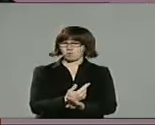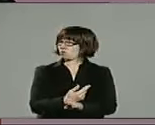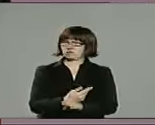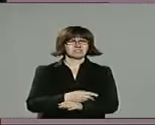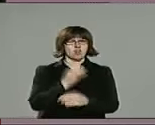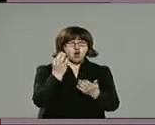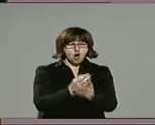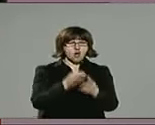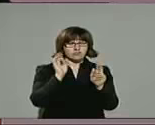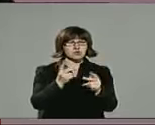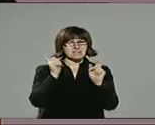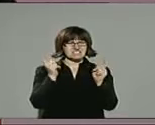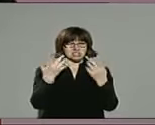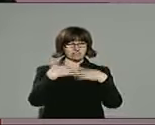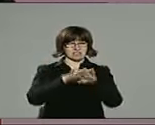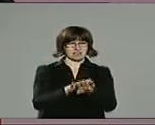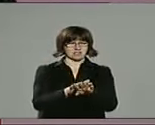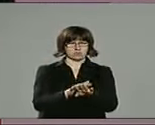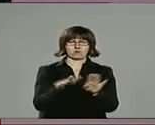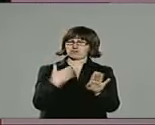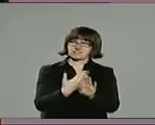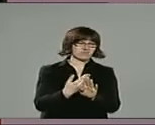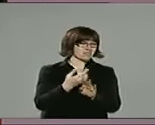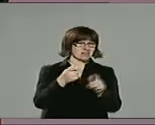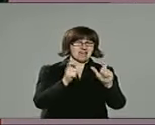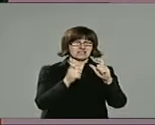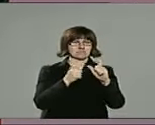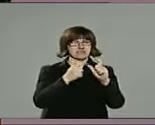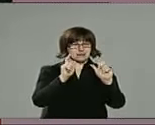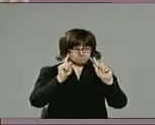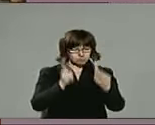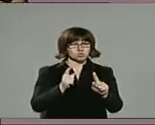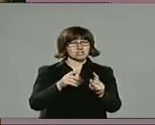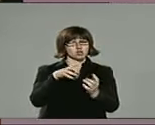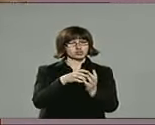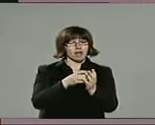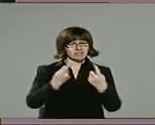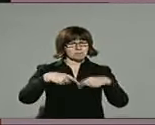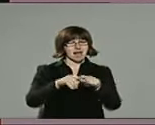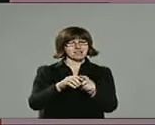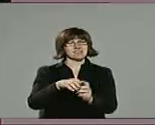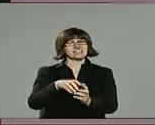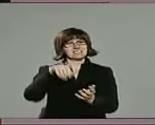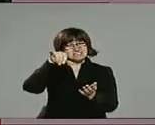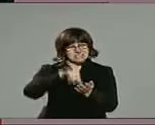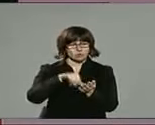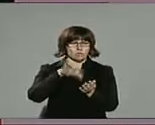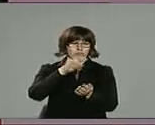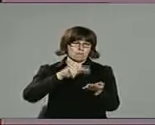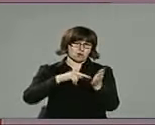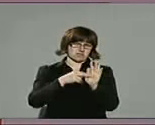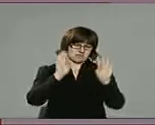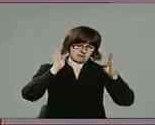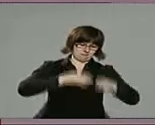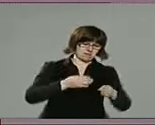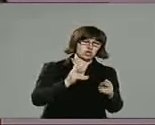gesellschaftlichen Integration. Und deshalb muss die SPD wieder die Städte und Gemeinden ins Zentrum ihrer Politik stellen. Die